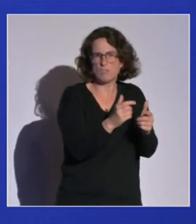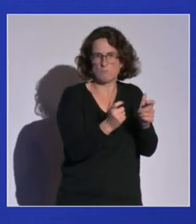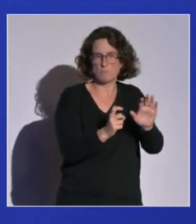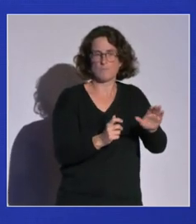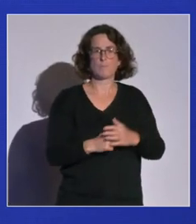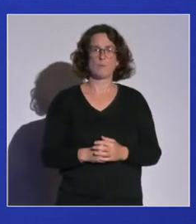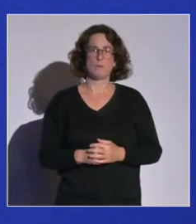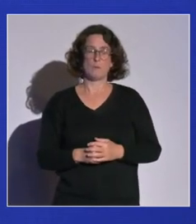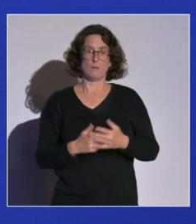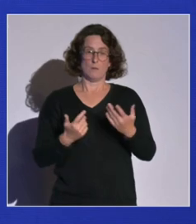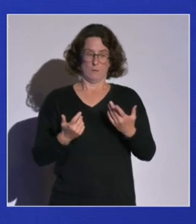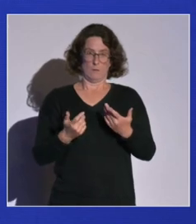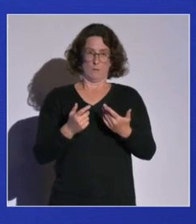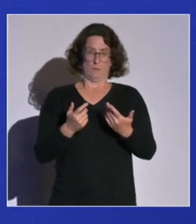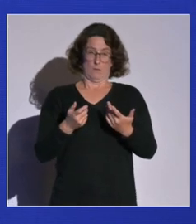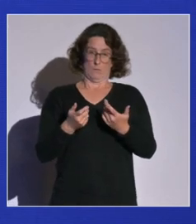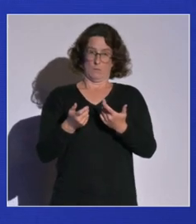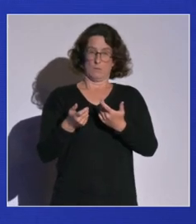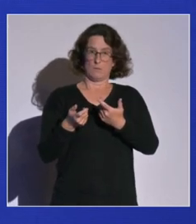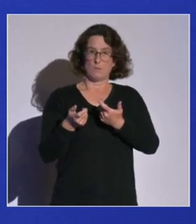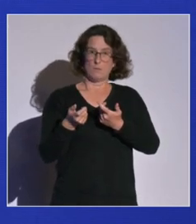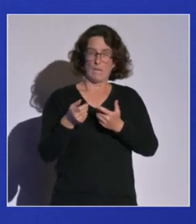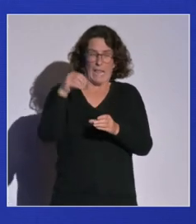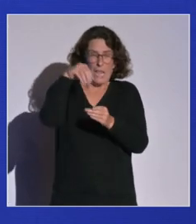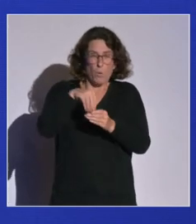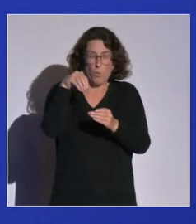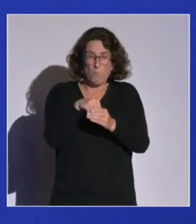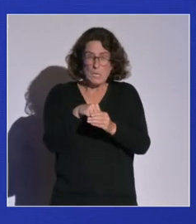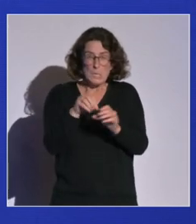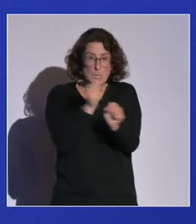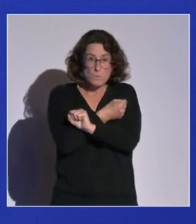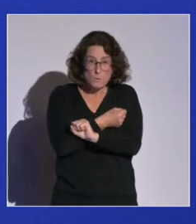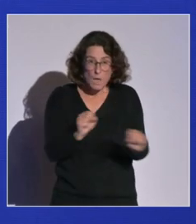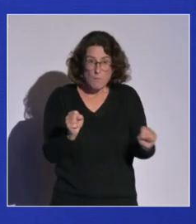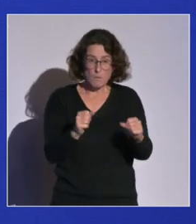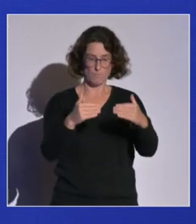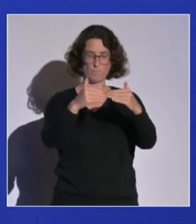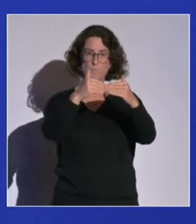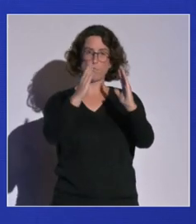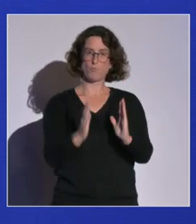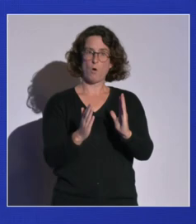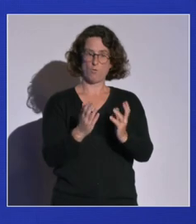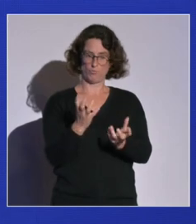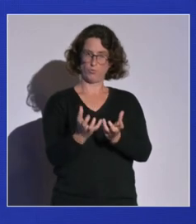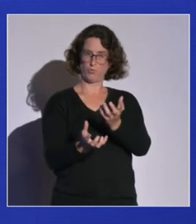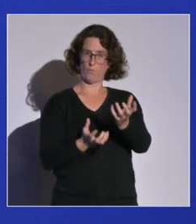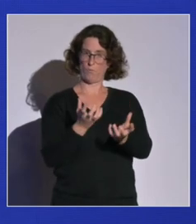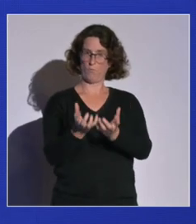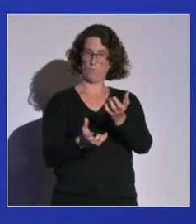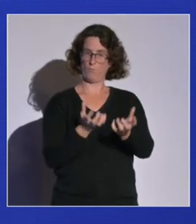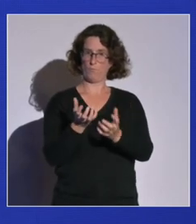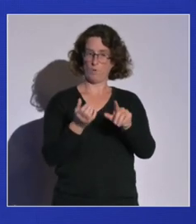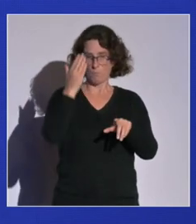Les économies sont considérables. Pour chauffer un logement, si vous avez une ressource